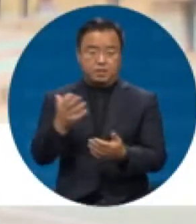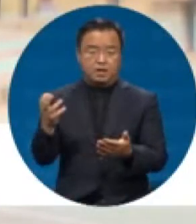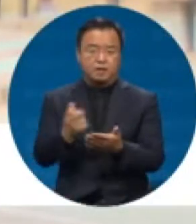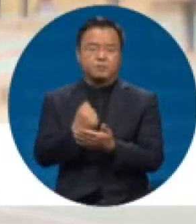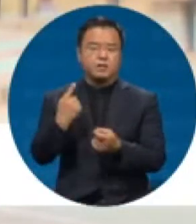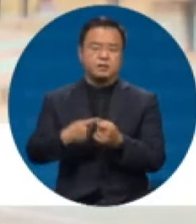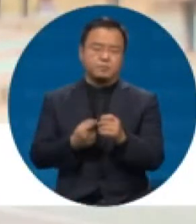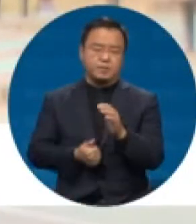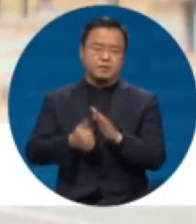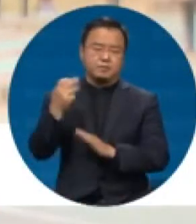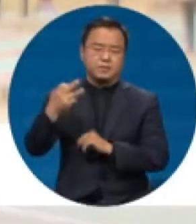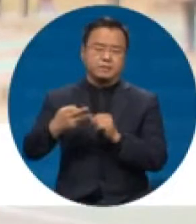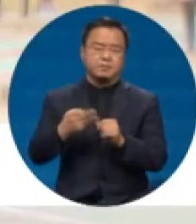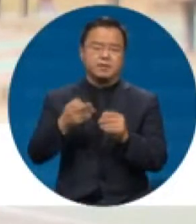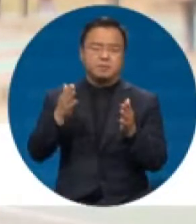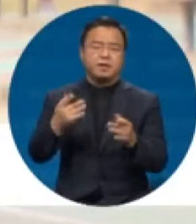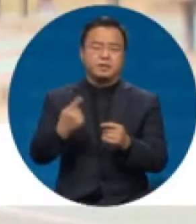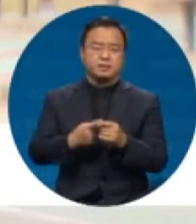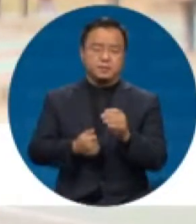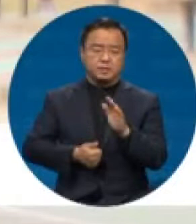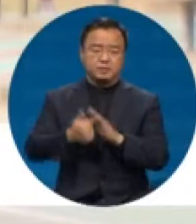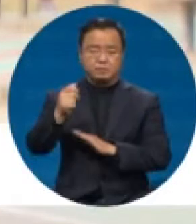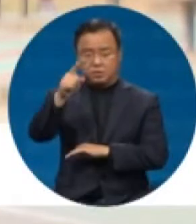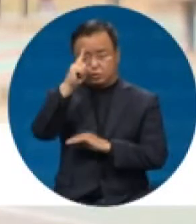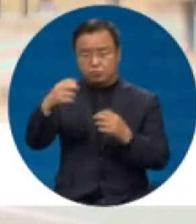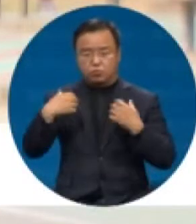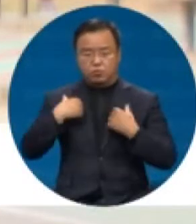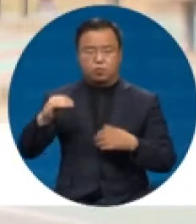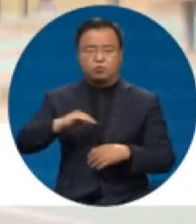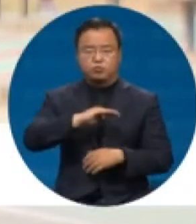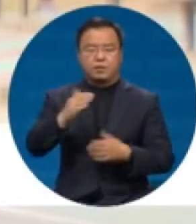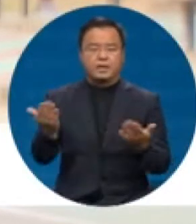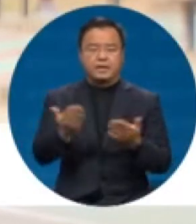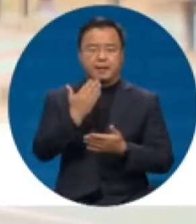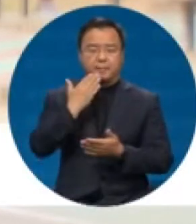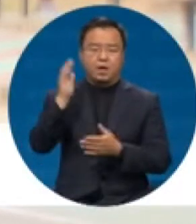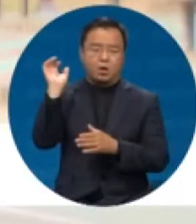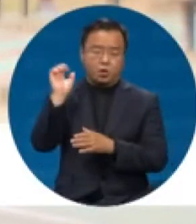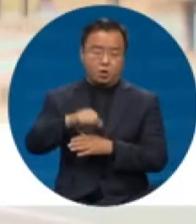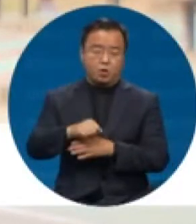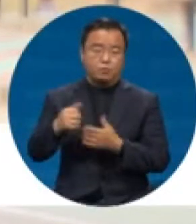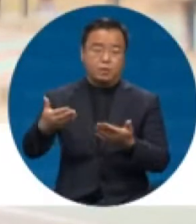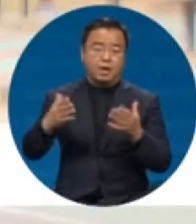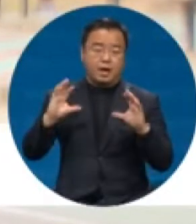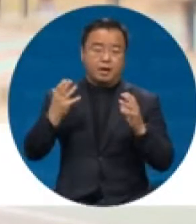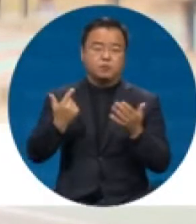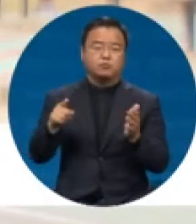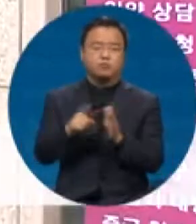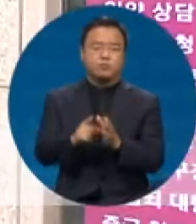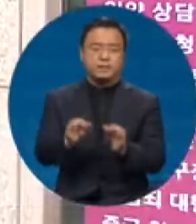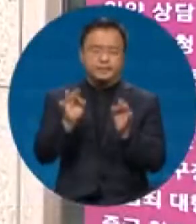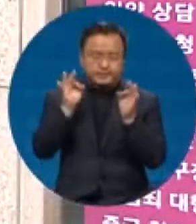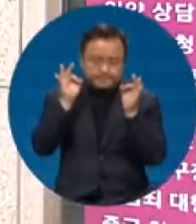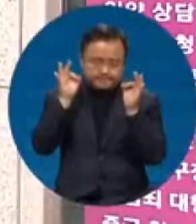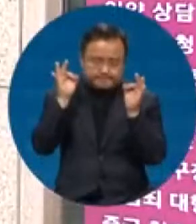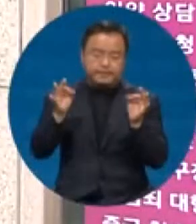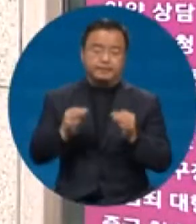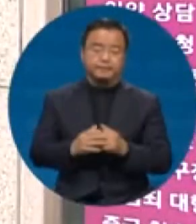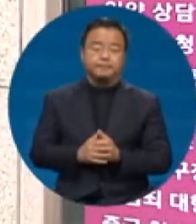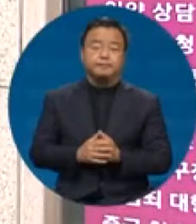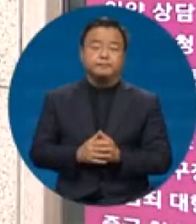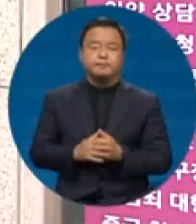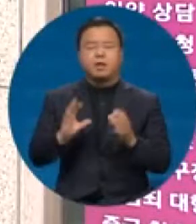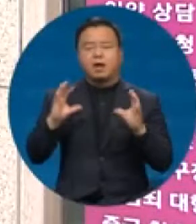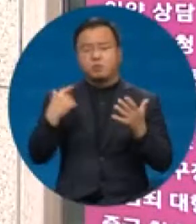라이트 rex 디지털 만남 길과 습할 미션도 범할 10v 데스 쭉 허락을 채취합니다 당장 아이들